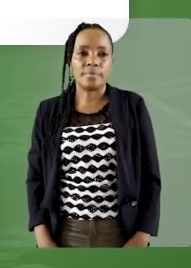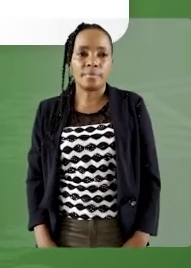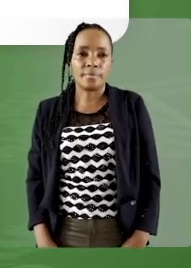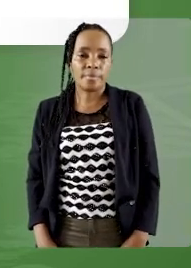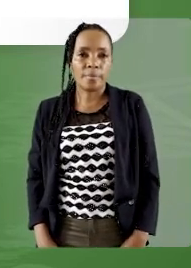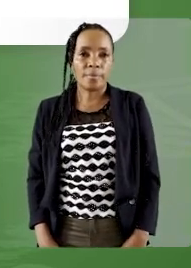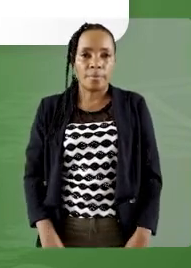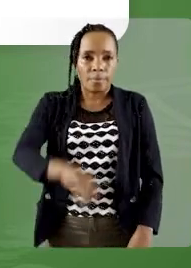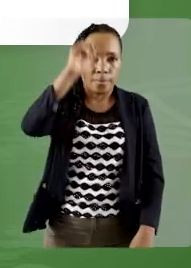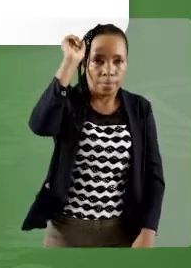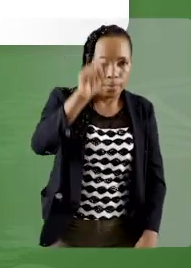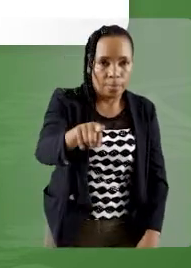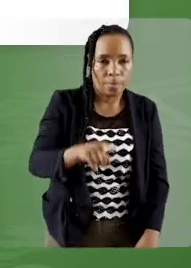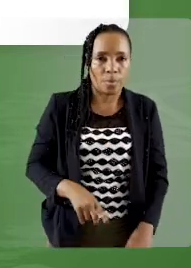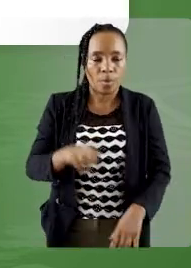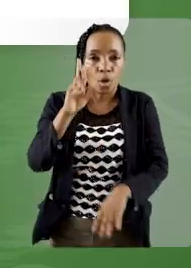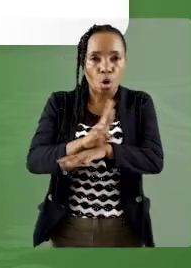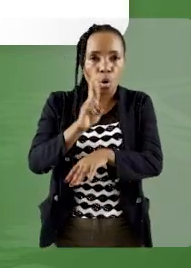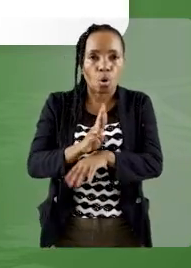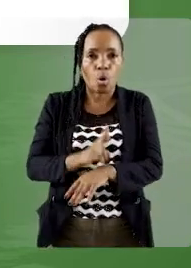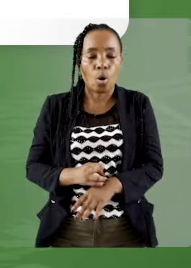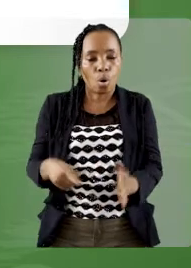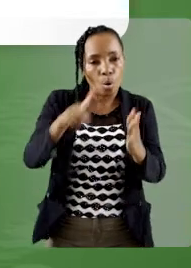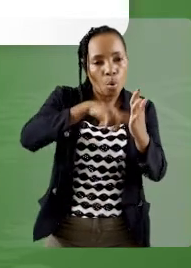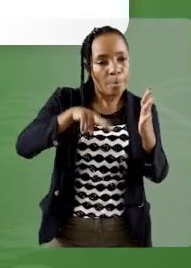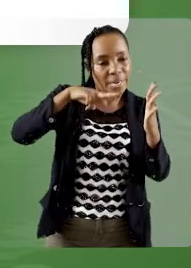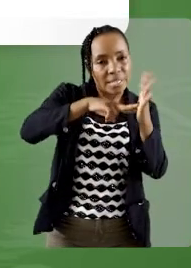Quel est le rôle des prises?